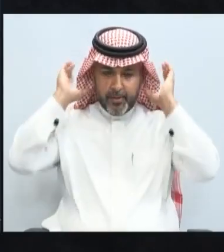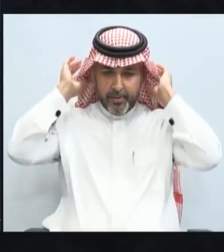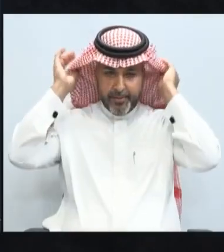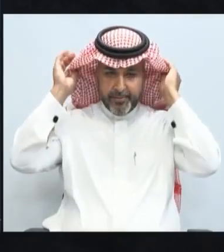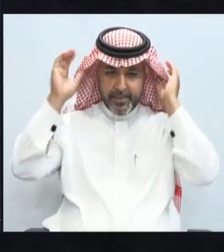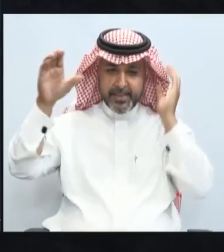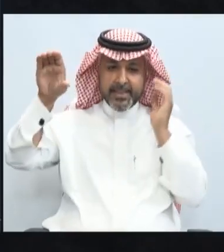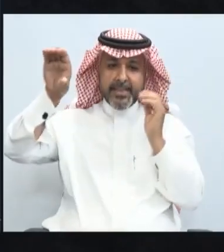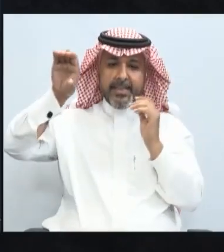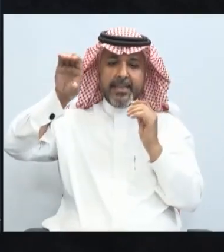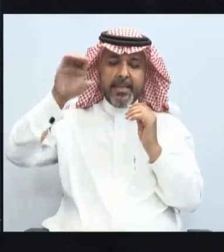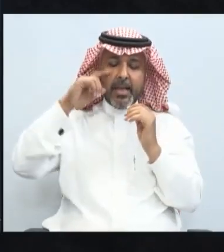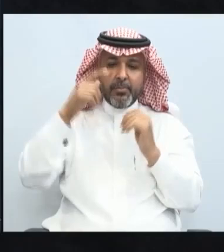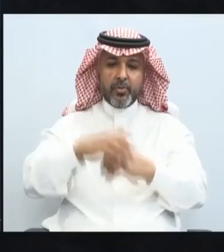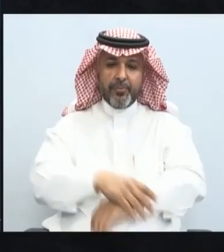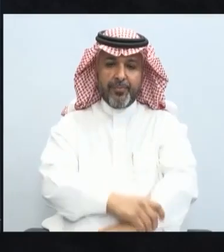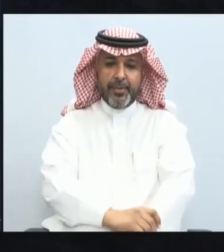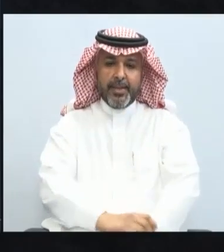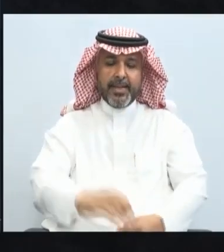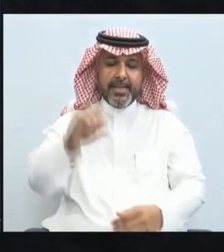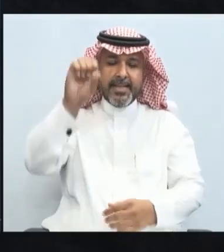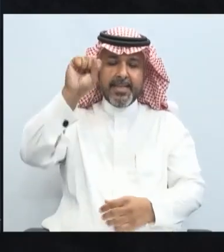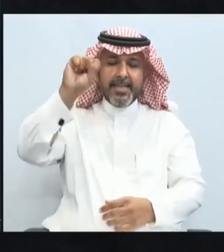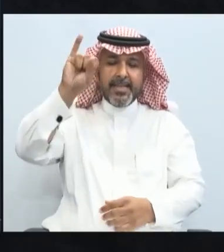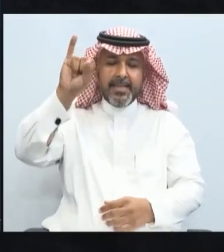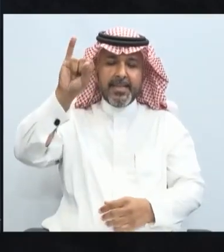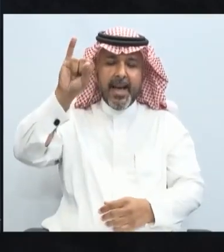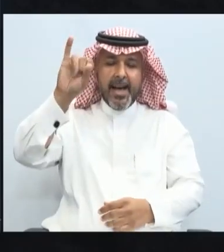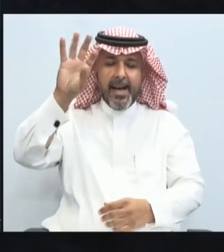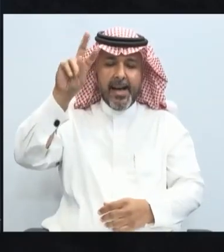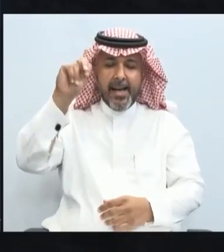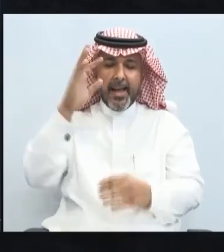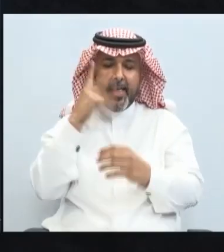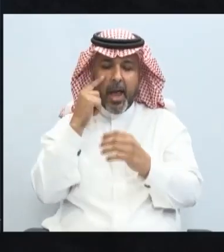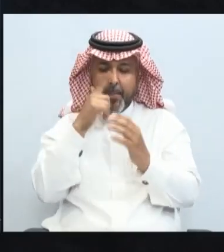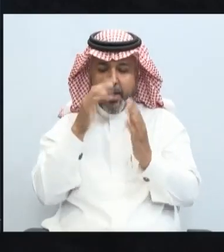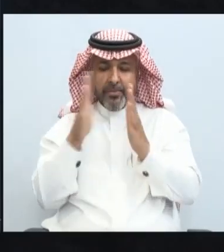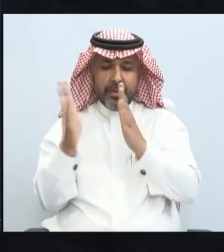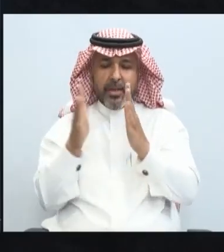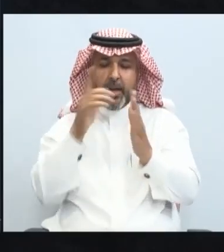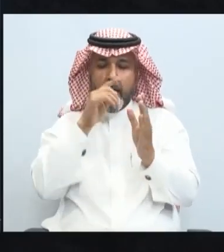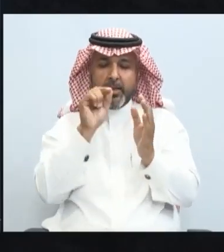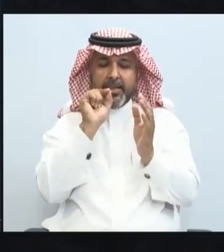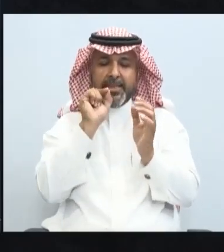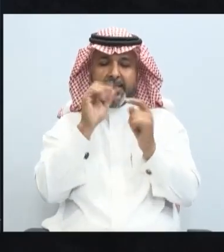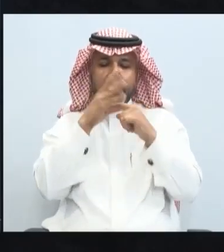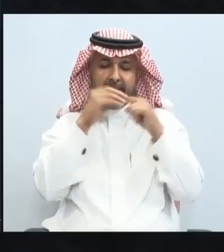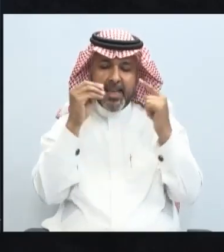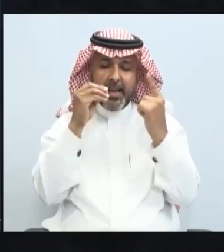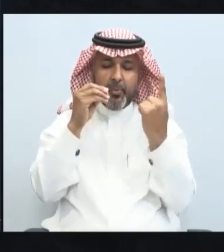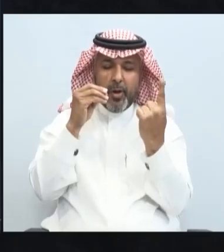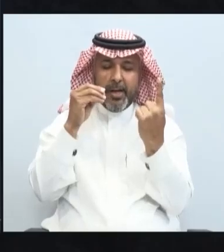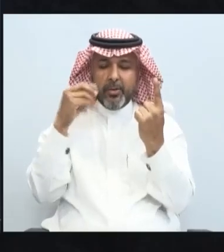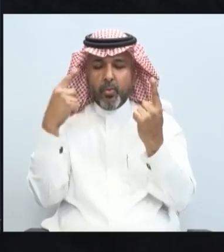الاعداد الحقيقيه ولكن جميع النواتج تكون محصوره ما بين السالب واحد والموجب واحد جميع النواتج تقون بين